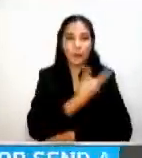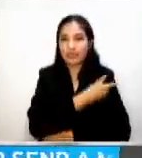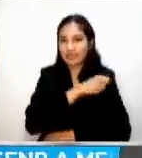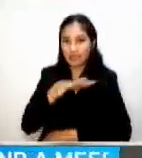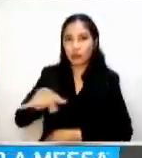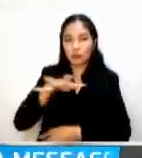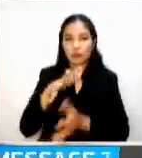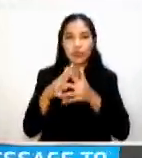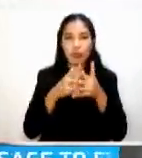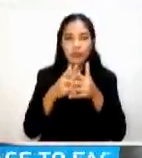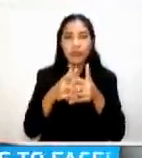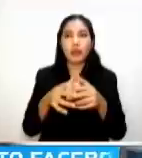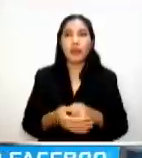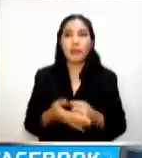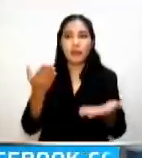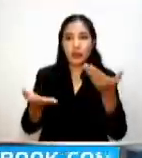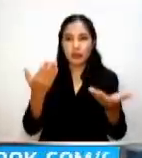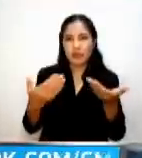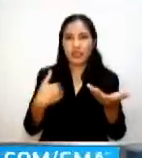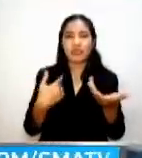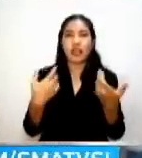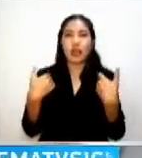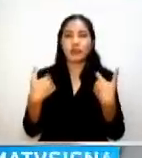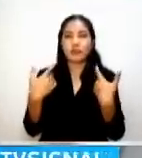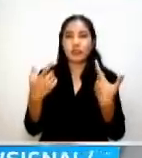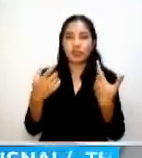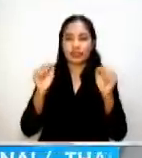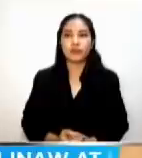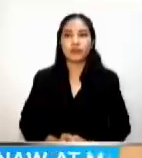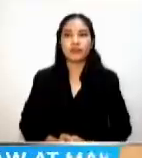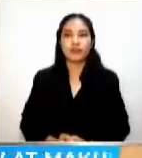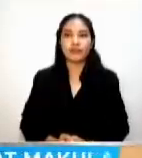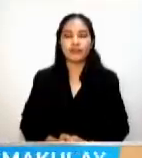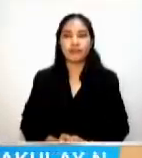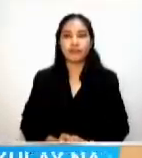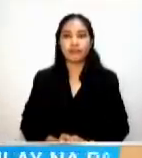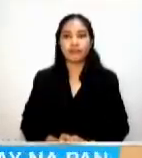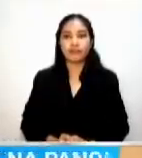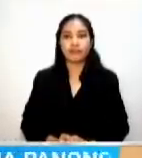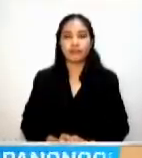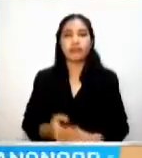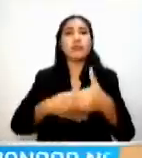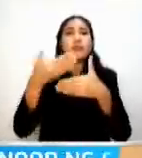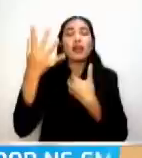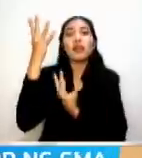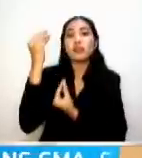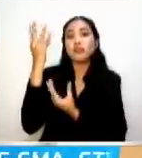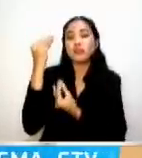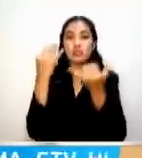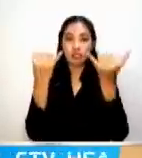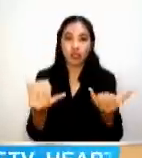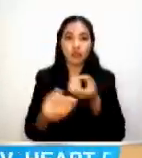less tight na yung supply for vaccines. Ian Cruz, GMA News. Update naman tayo sa pamamahagi ng ayuda sa